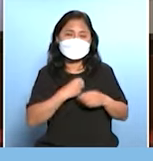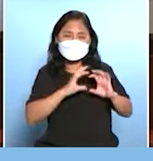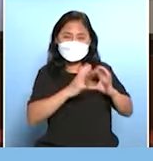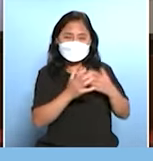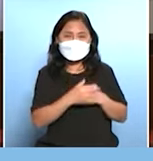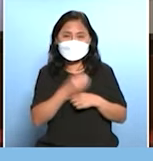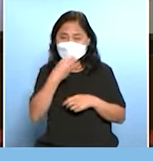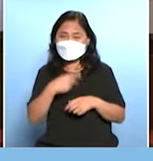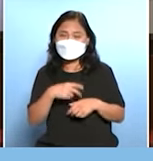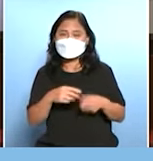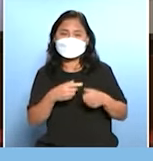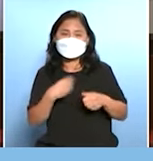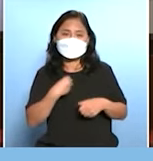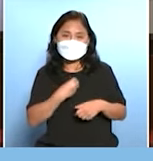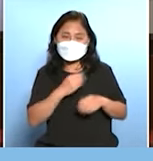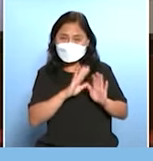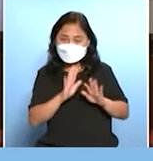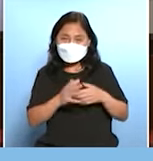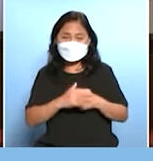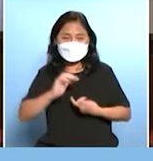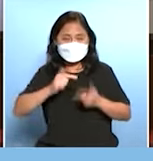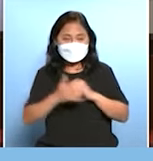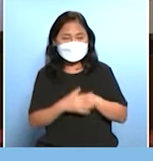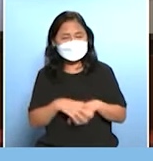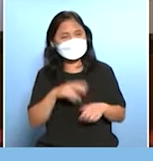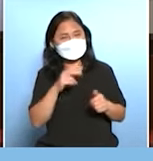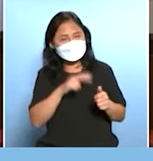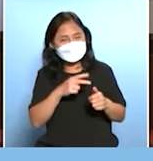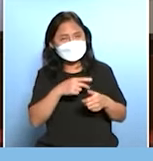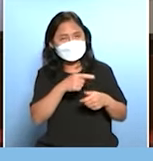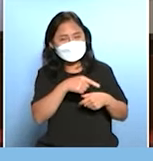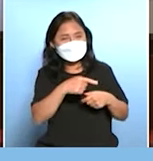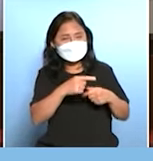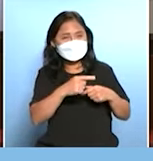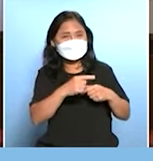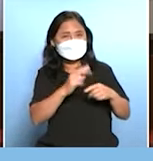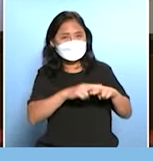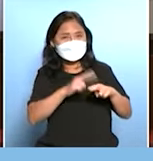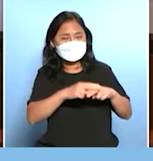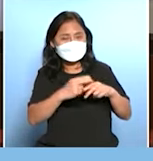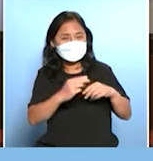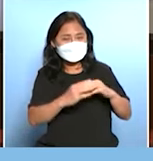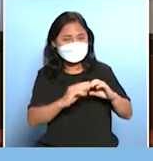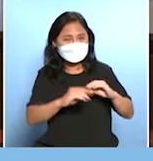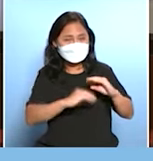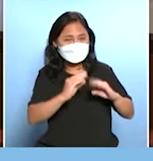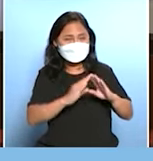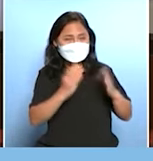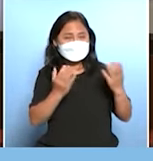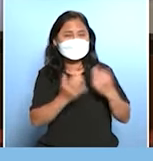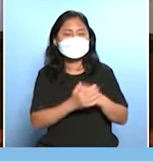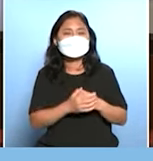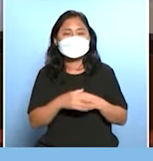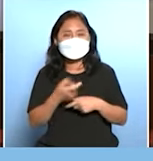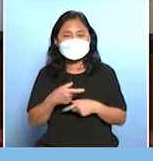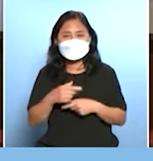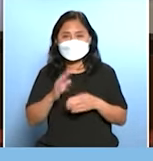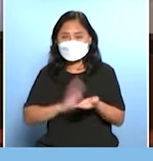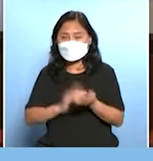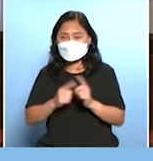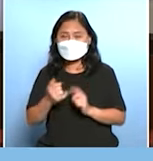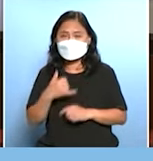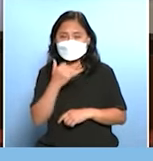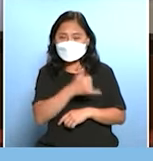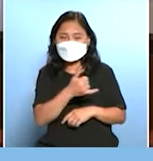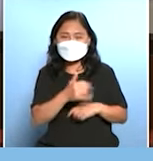內，令到病人得以較相宜的價錢，亦都不需要經歷數以年計的輪候時間，就可